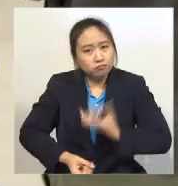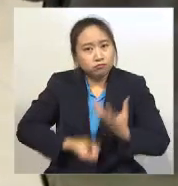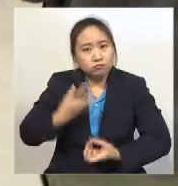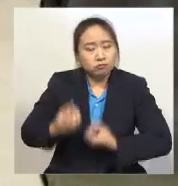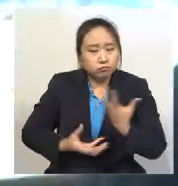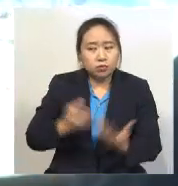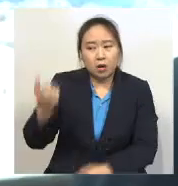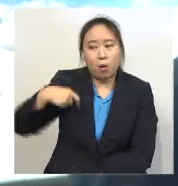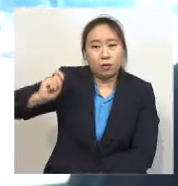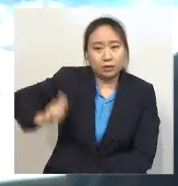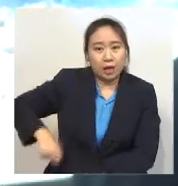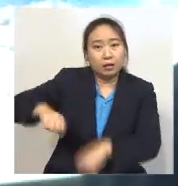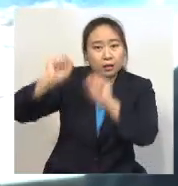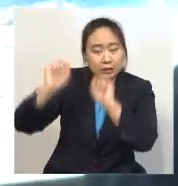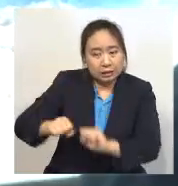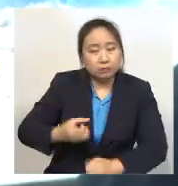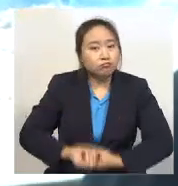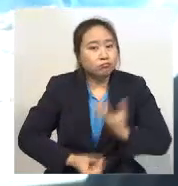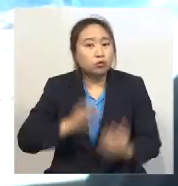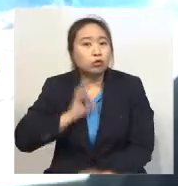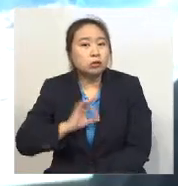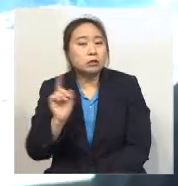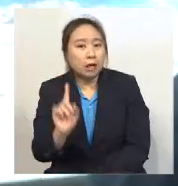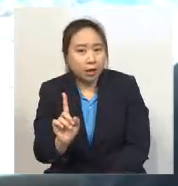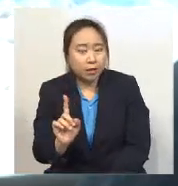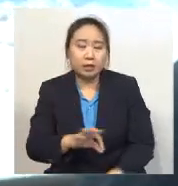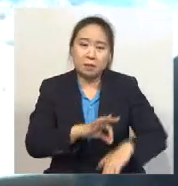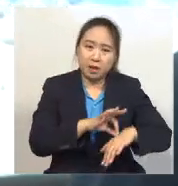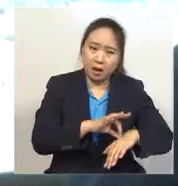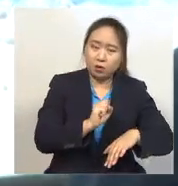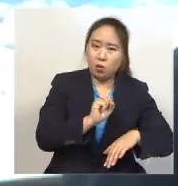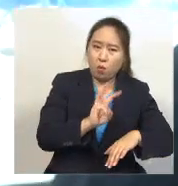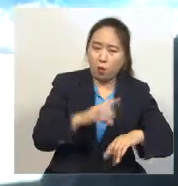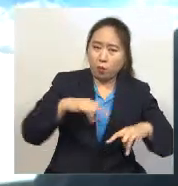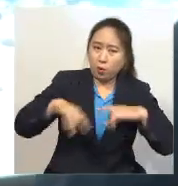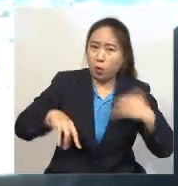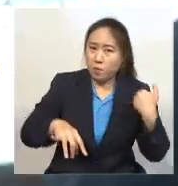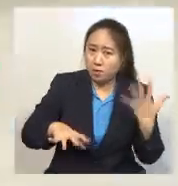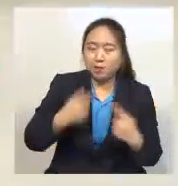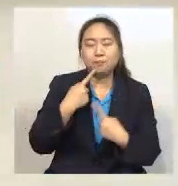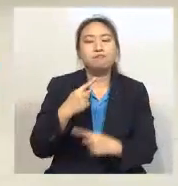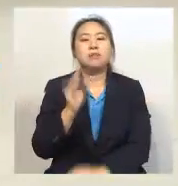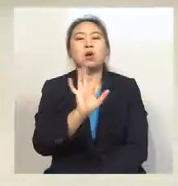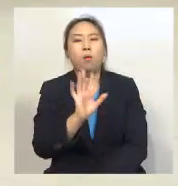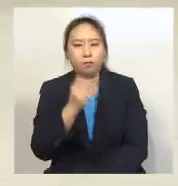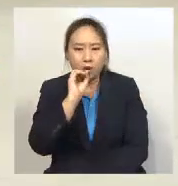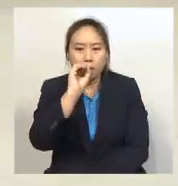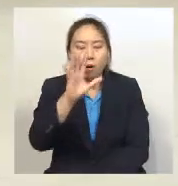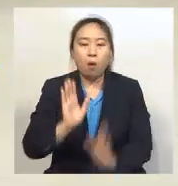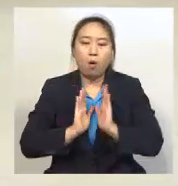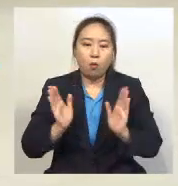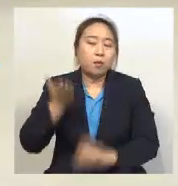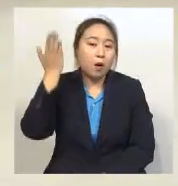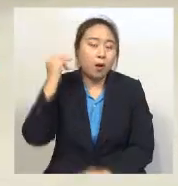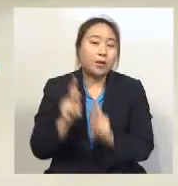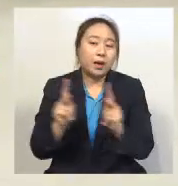ต่อคำวินิจฉัยของศาลรัฐธรรมนูญว่าจะขัดต่อการดำรงตำแหน่งวุฒิสภาหรือไม่พร้อมทั้งขอบคุณอดีตกรรม